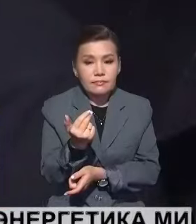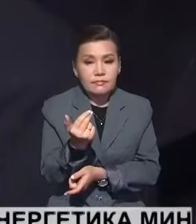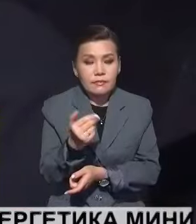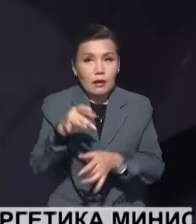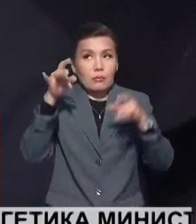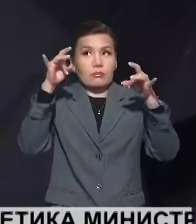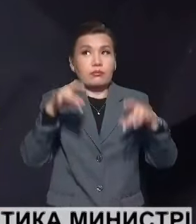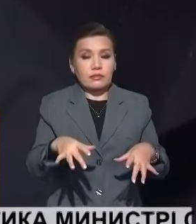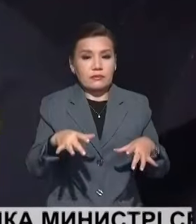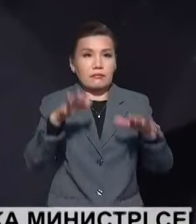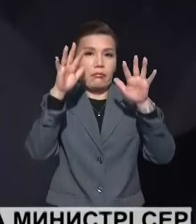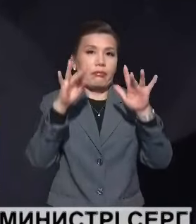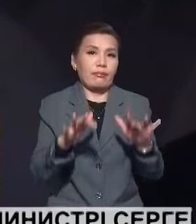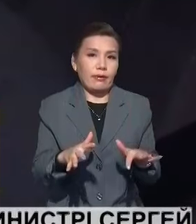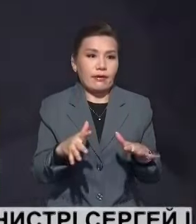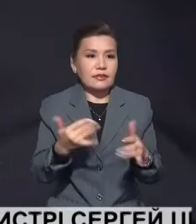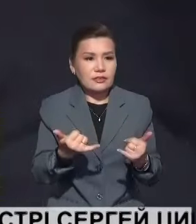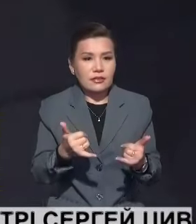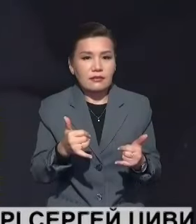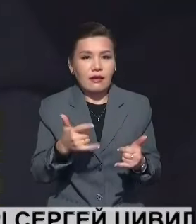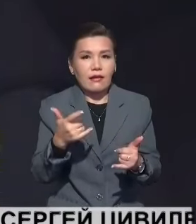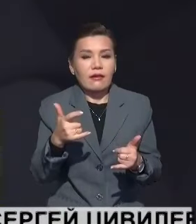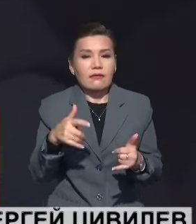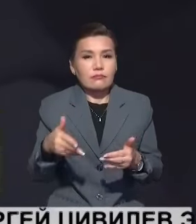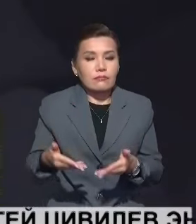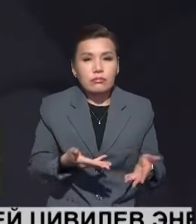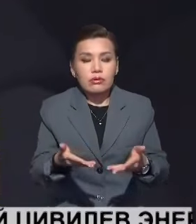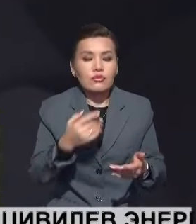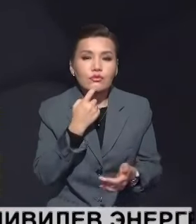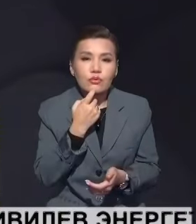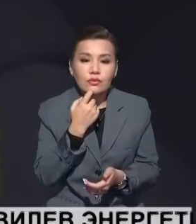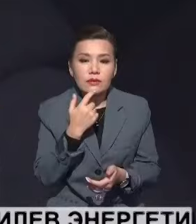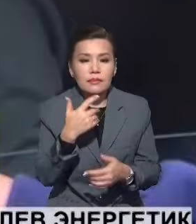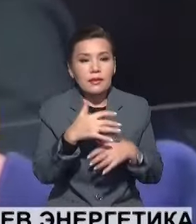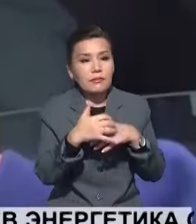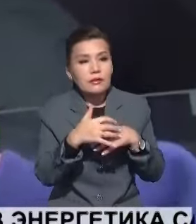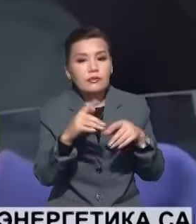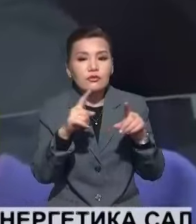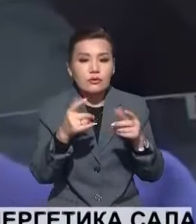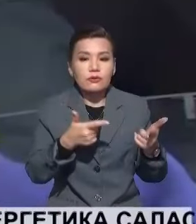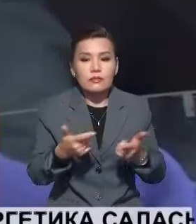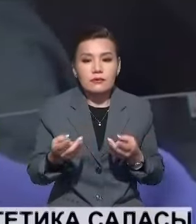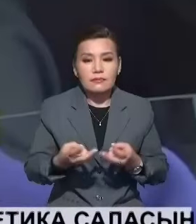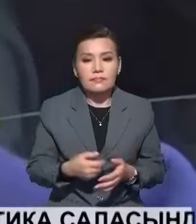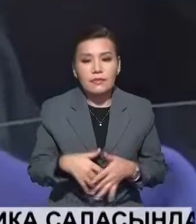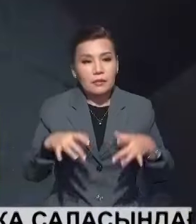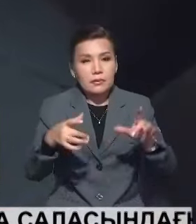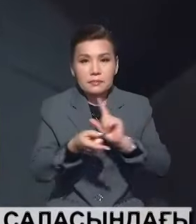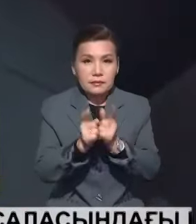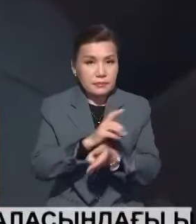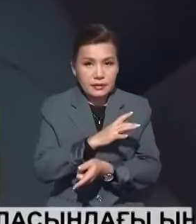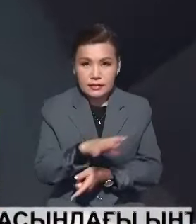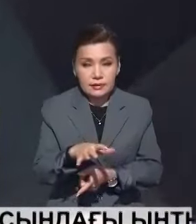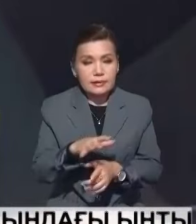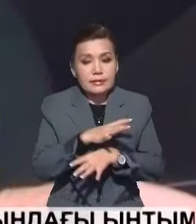Внезапно шығып кетті қар. Гололедка трассада. Қазір Көкшетауыма барып дайындық жасаймын. Дөңгелек ауыстырдыңыз ба жалпы? Жоқ, алмастырмаймын.